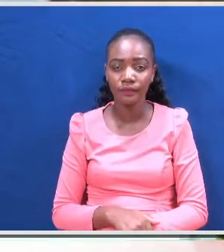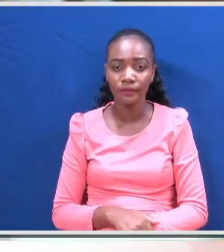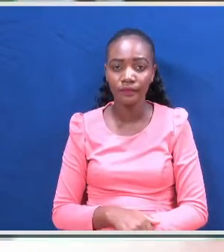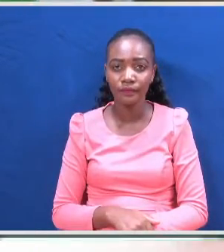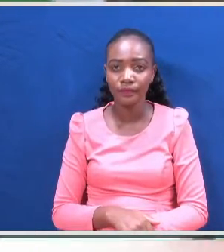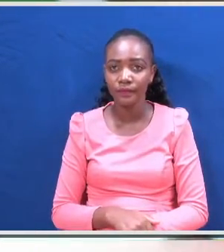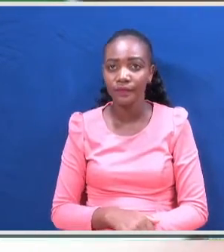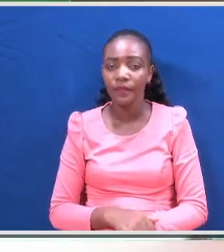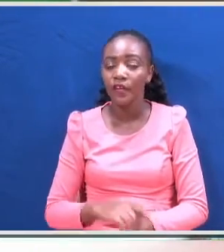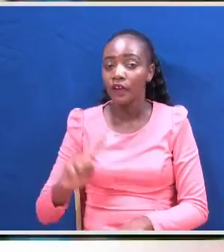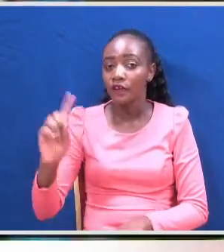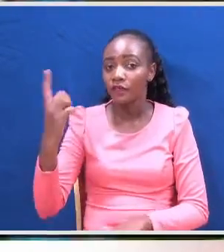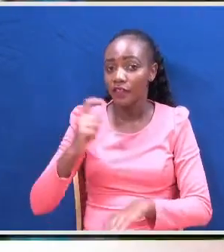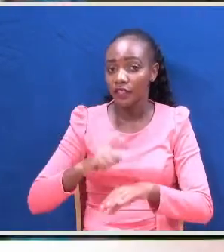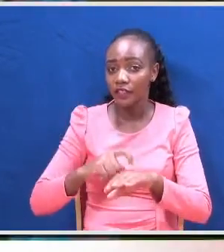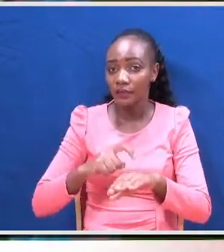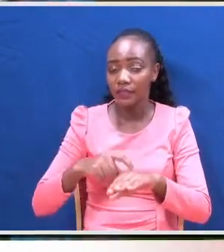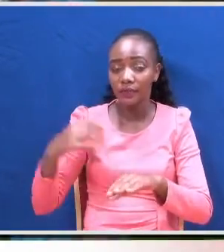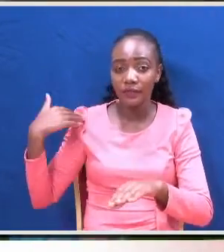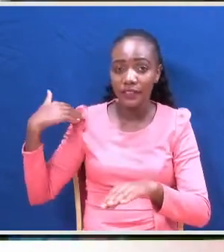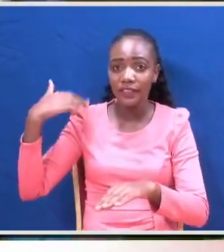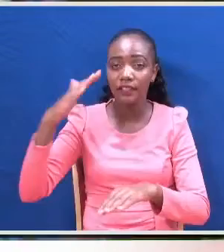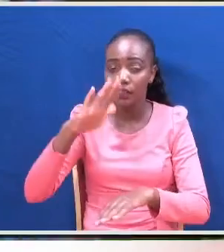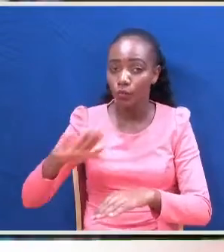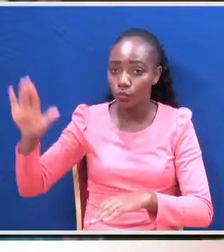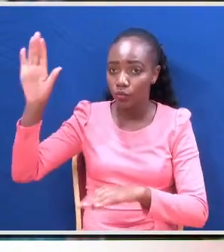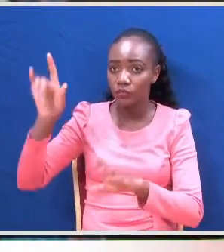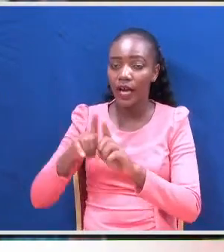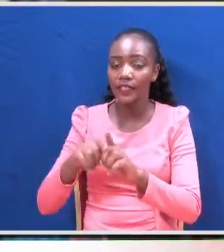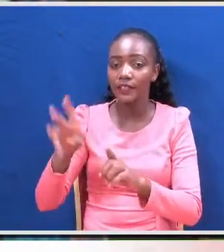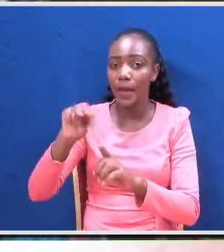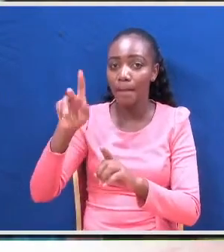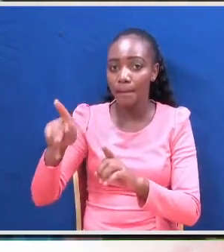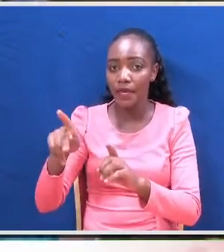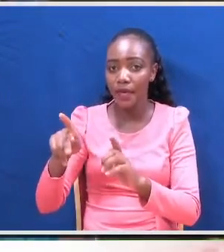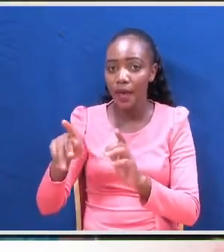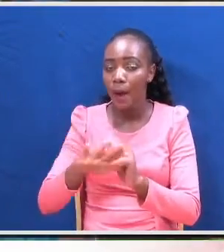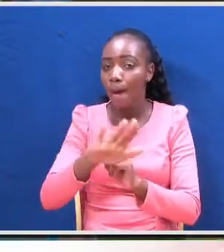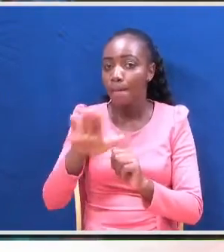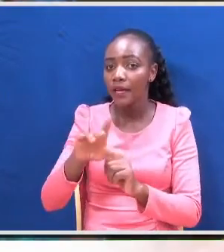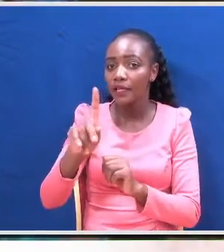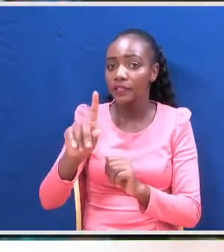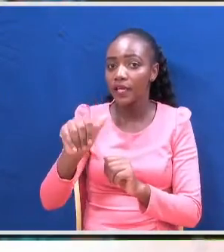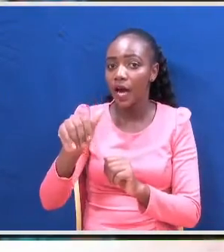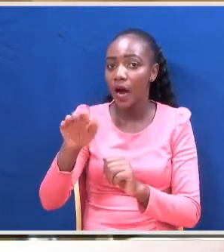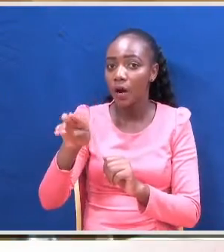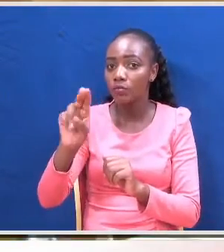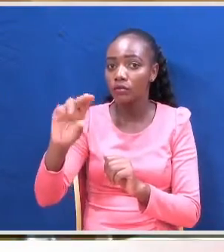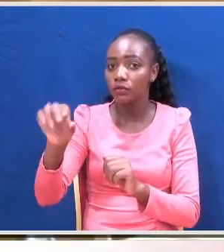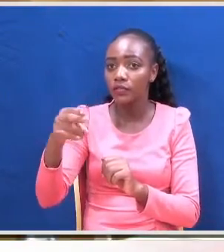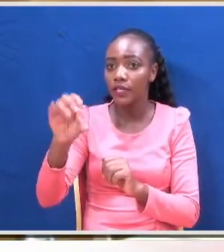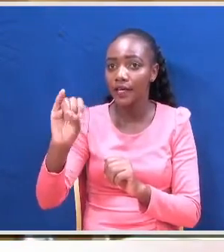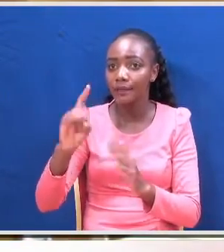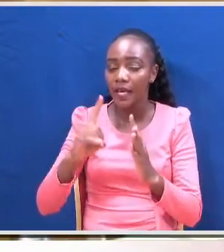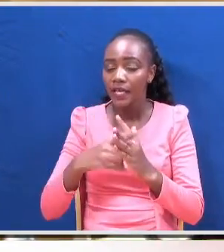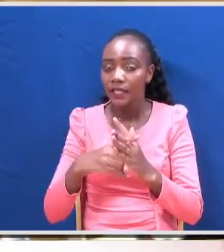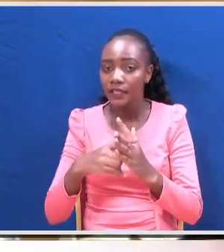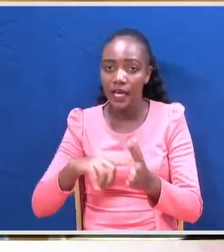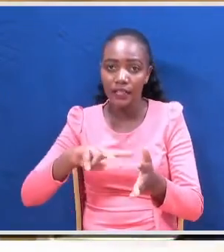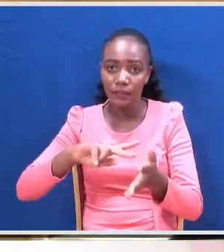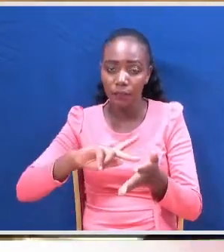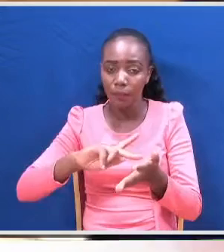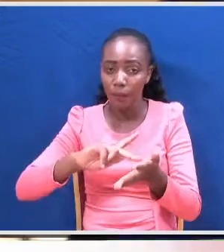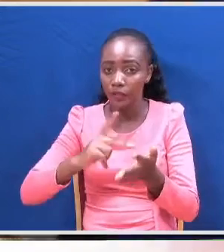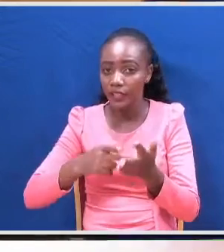Kwa mara ya kwanza tangu kuapishwa kama mbunge wa Kabuchai, Kalasinga ameanzisha miradi iliyoachwa na mwenda zake